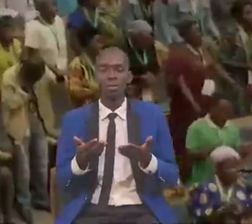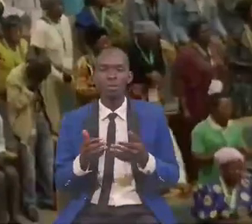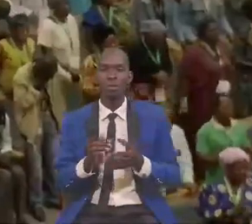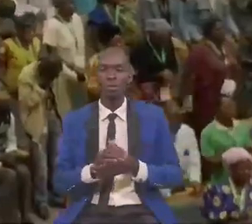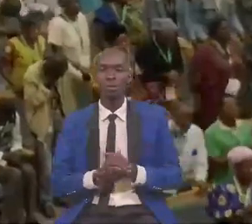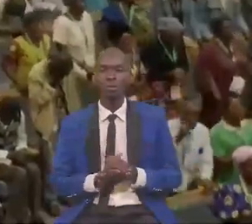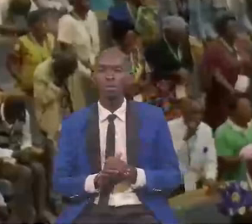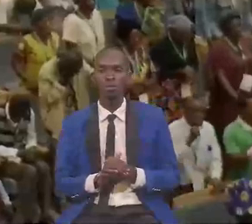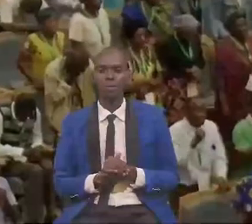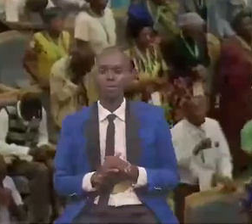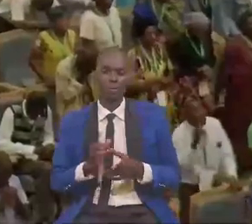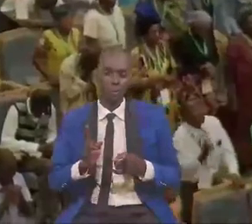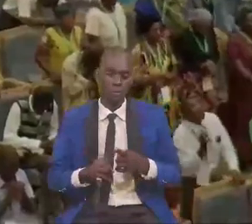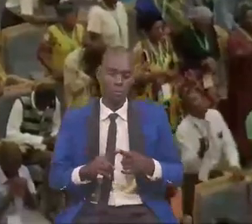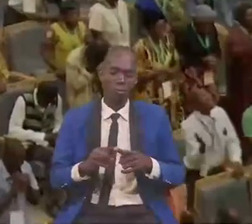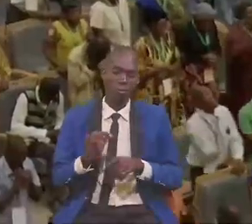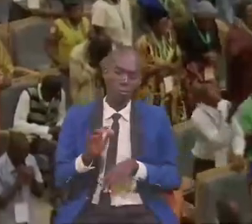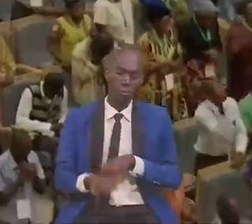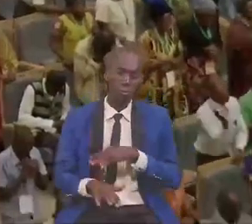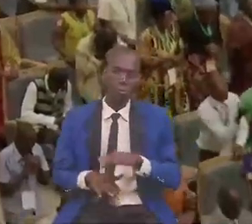pour marcher,